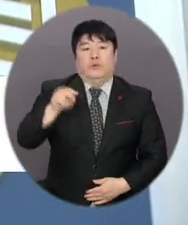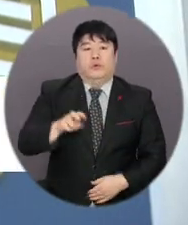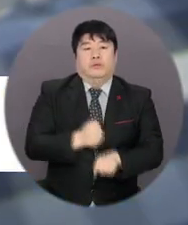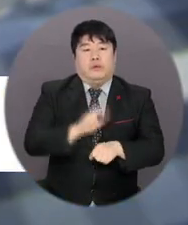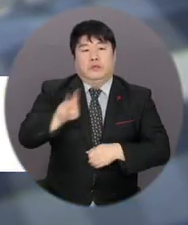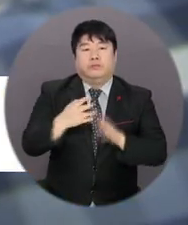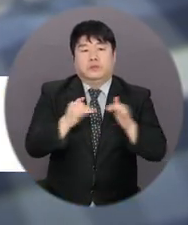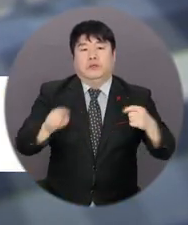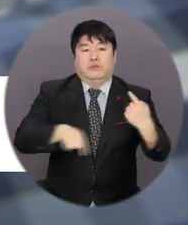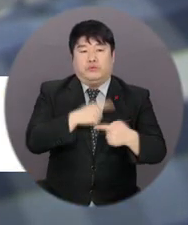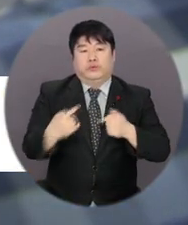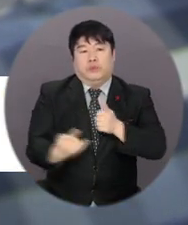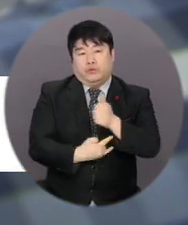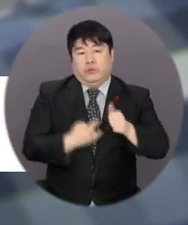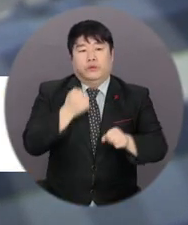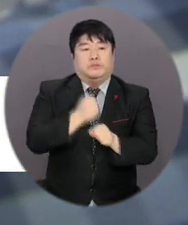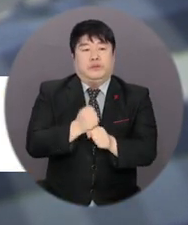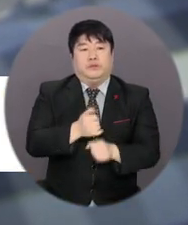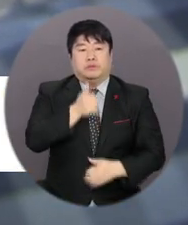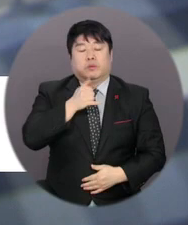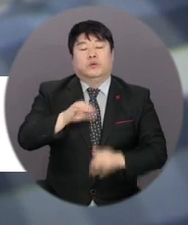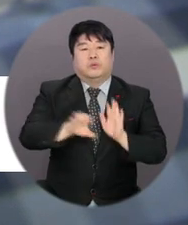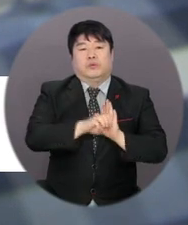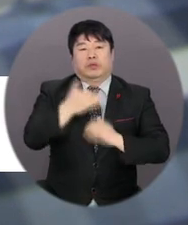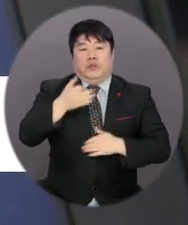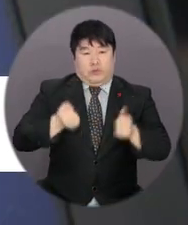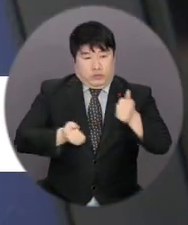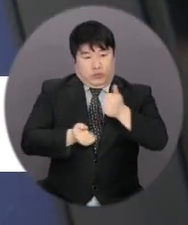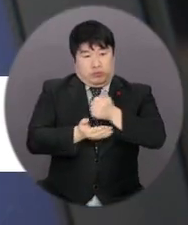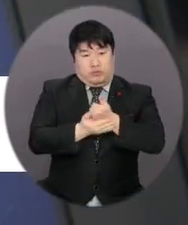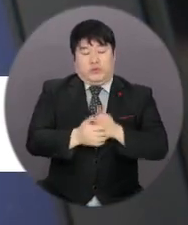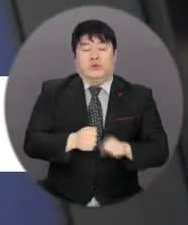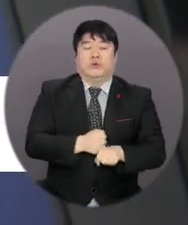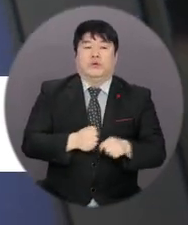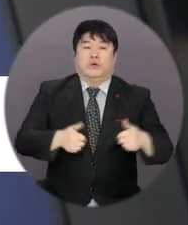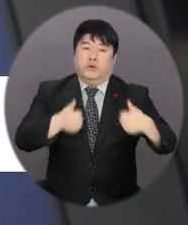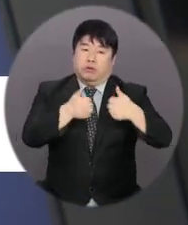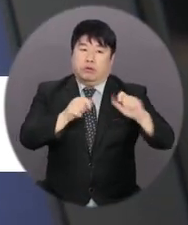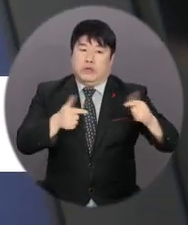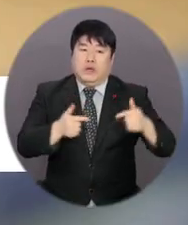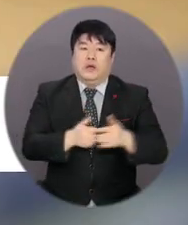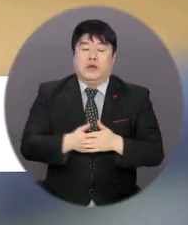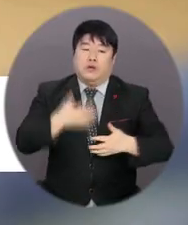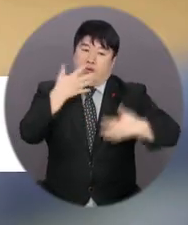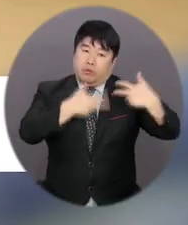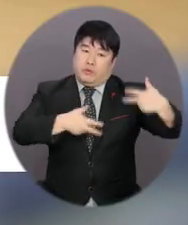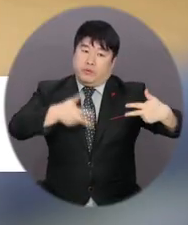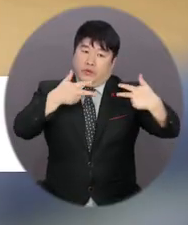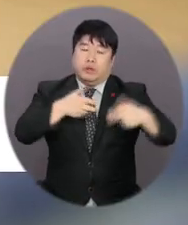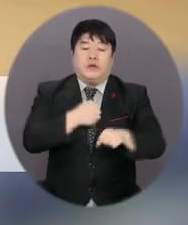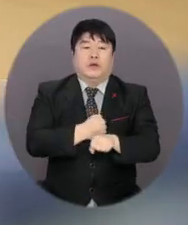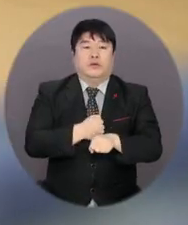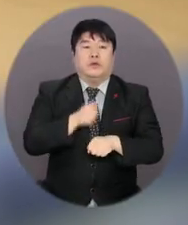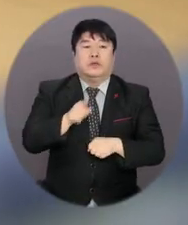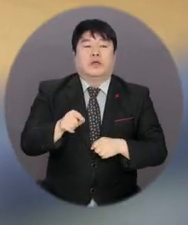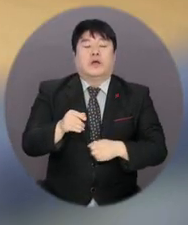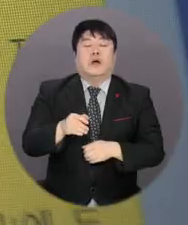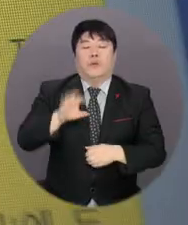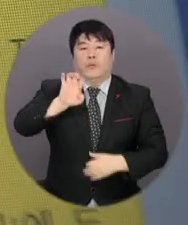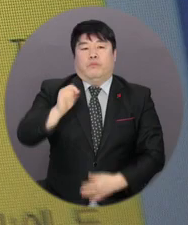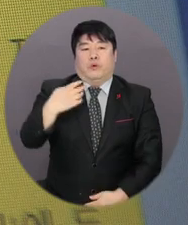운영위원 들로 구성이 되었습니다 코로나 1구 영향으로 비대면 출범식을 가진 이 포럼은 지역의 정책 과제를